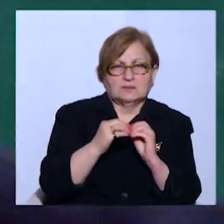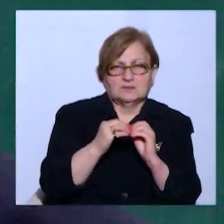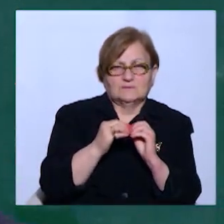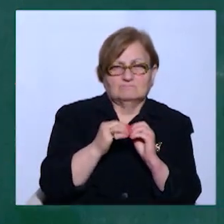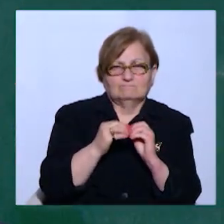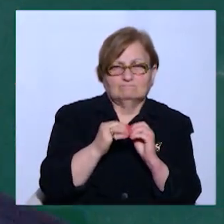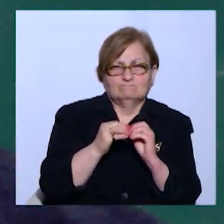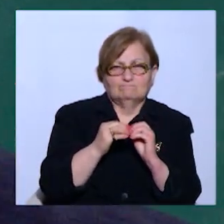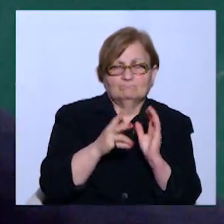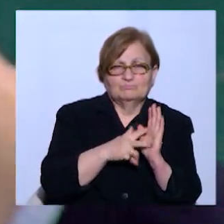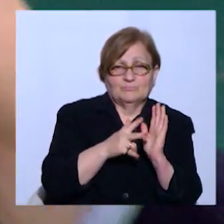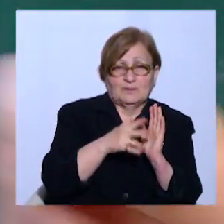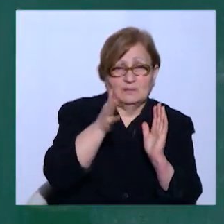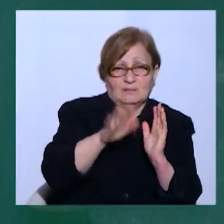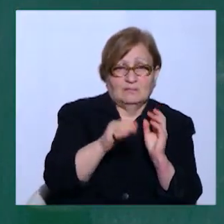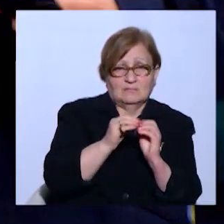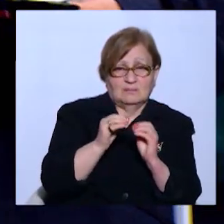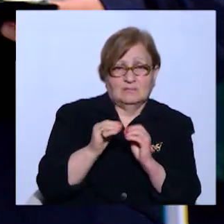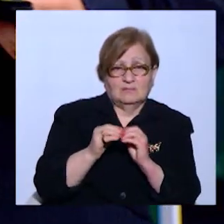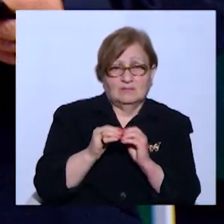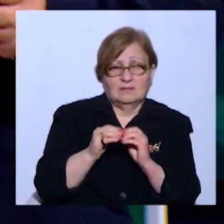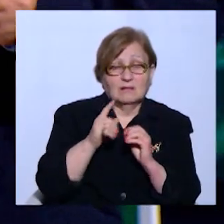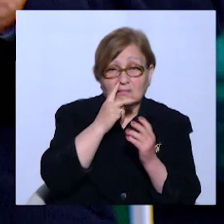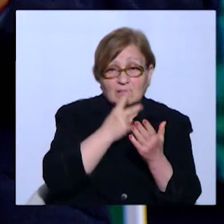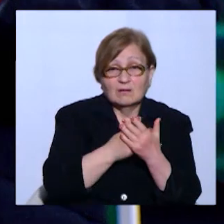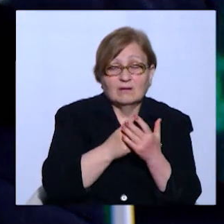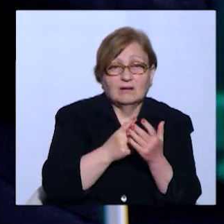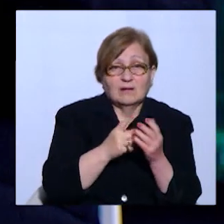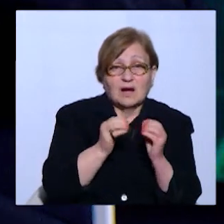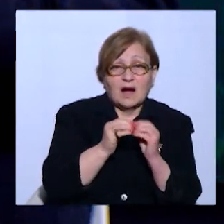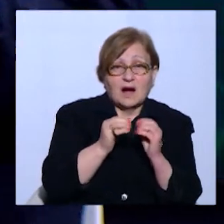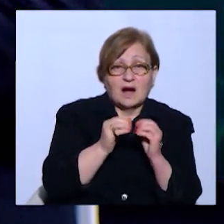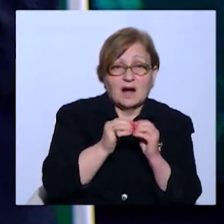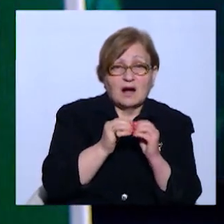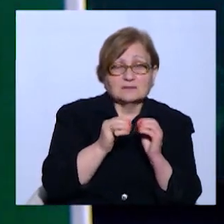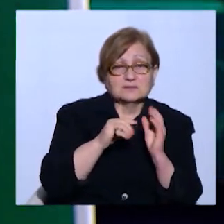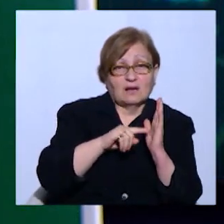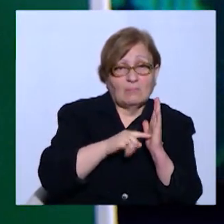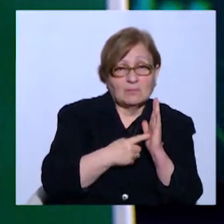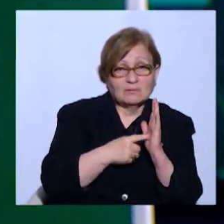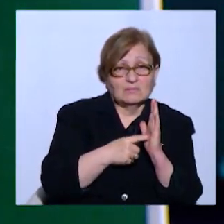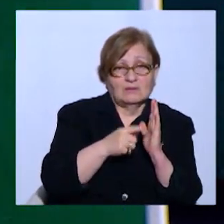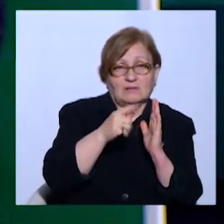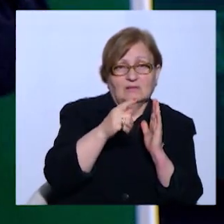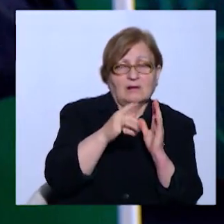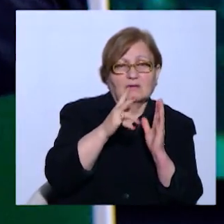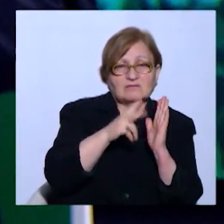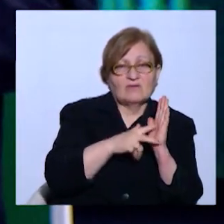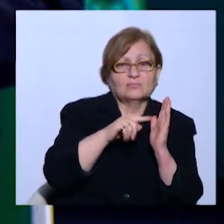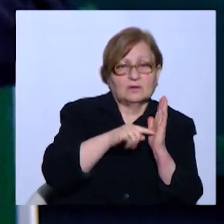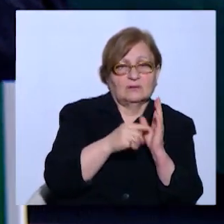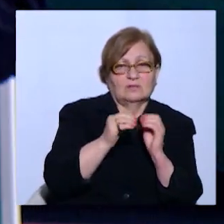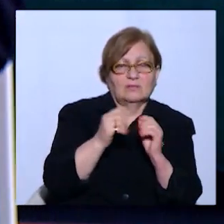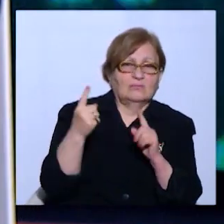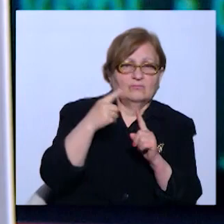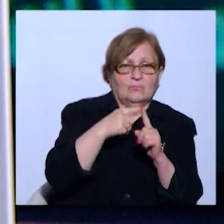8 ჯერ რომ უმატებ ხედავთ რა ხდება 10 იქნება 8 ჯერ გამრავლებული და 8 ვამრავლებ 10-ზე და უმატებ